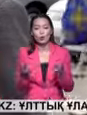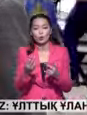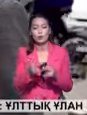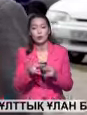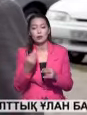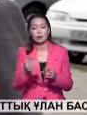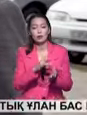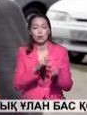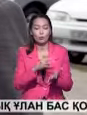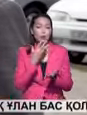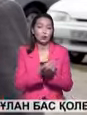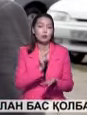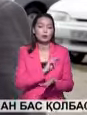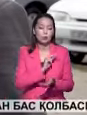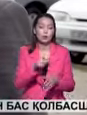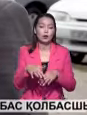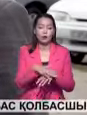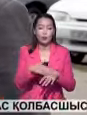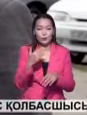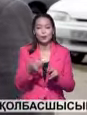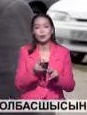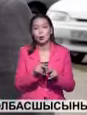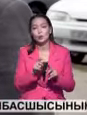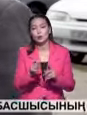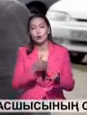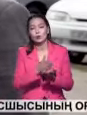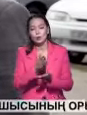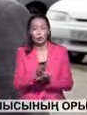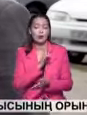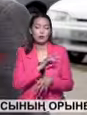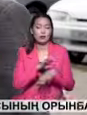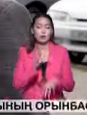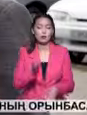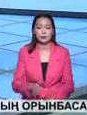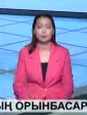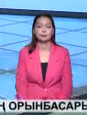өңірлерде жаңағыдай өз жұмыстарымызды, халықпен кездесу бойынша бағытымызды түсіндіру жұмыстарын жасайтын боламыз.